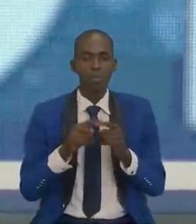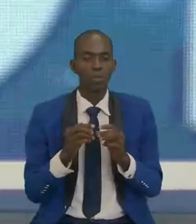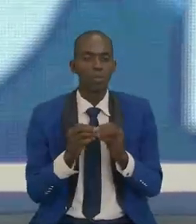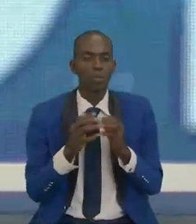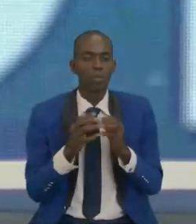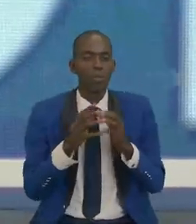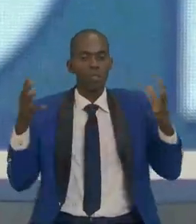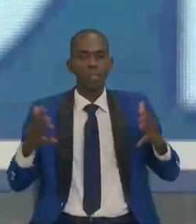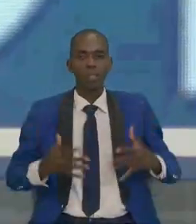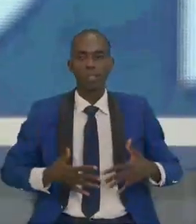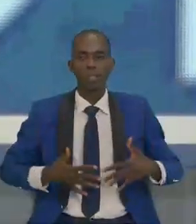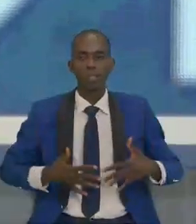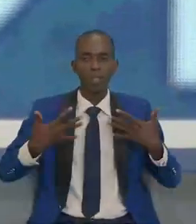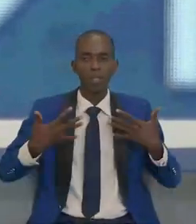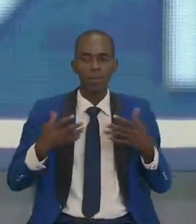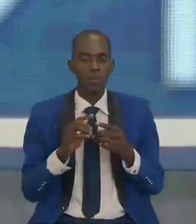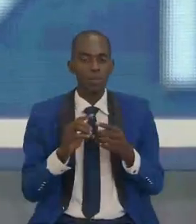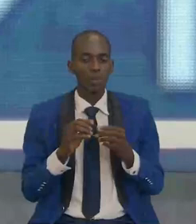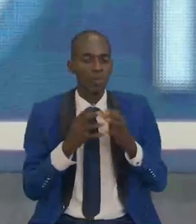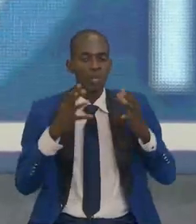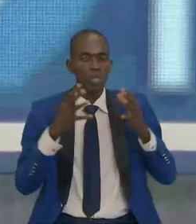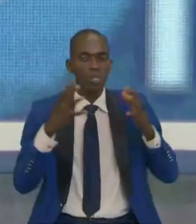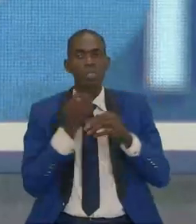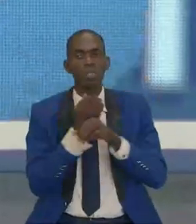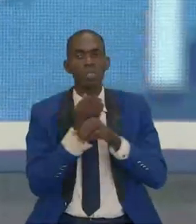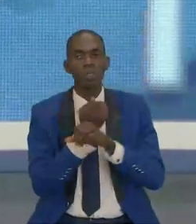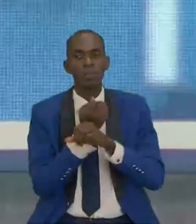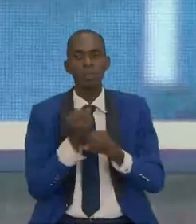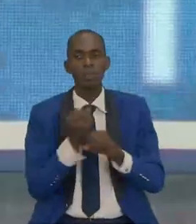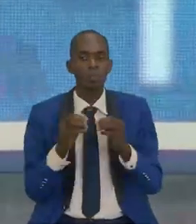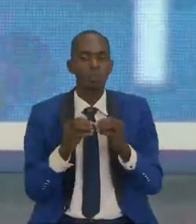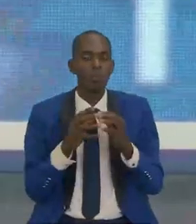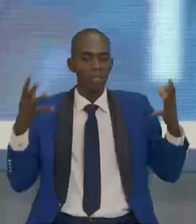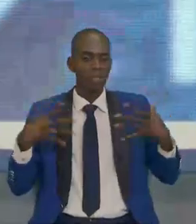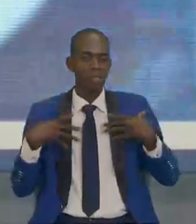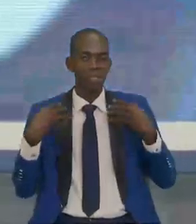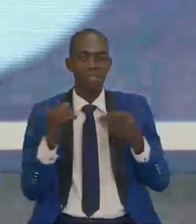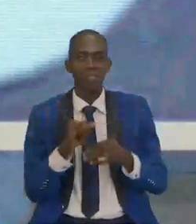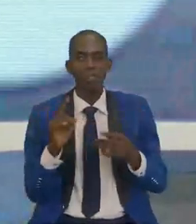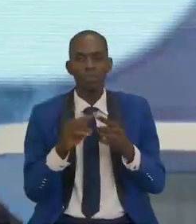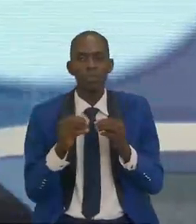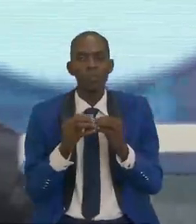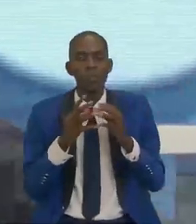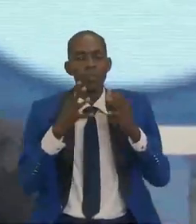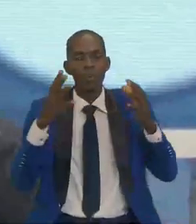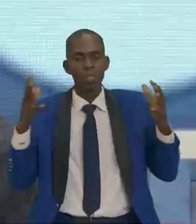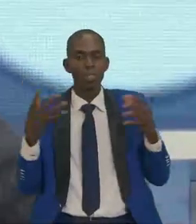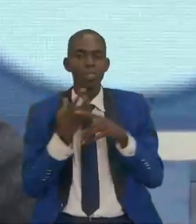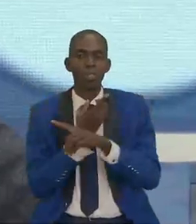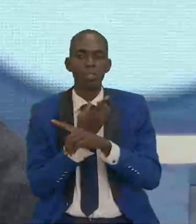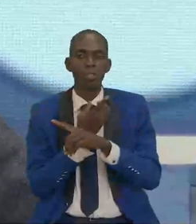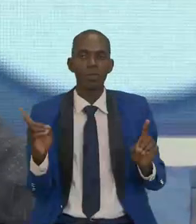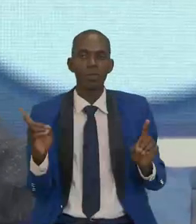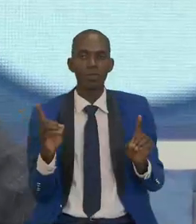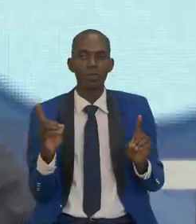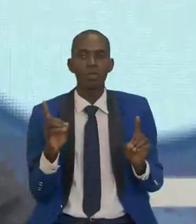qui détient la clé à la vie abondante, au salut abondant, à la guérison